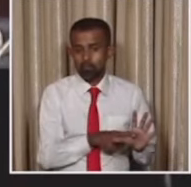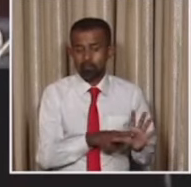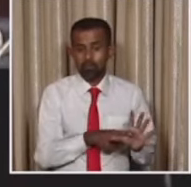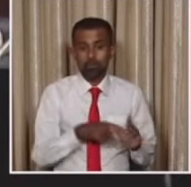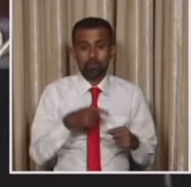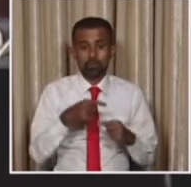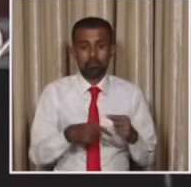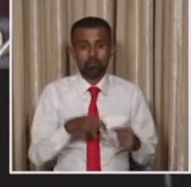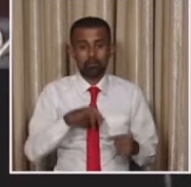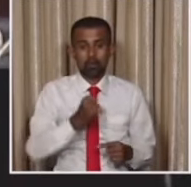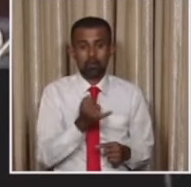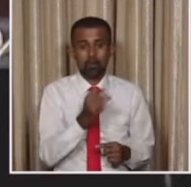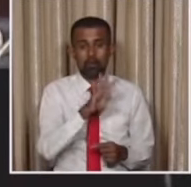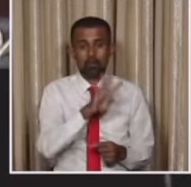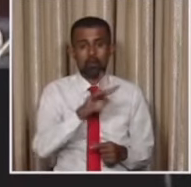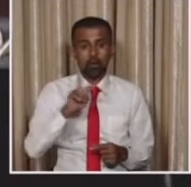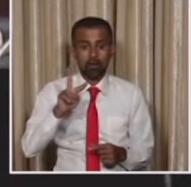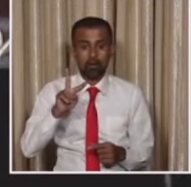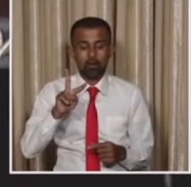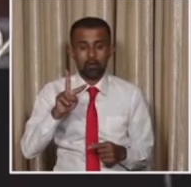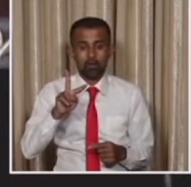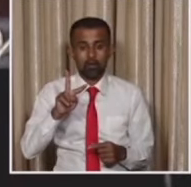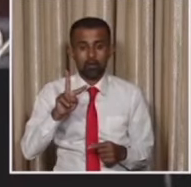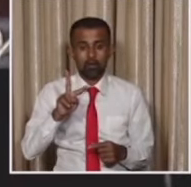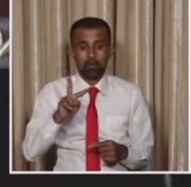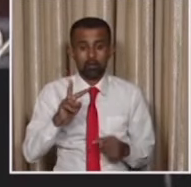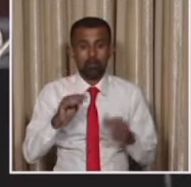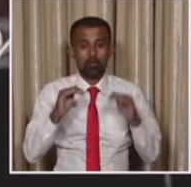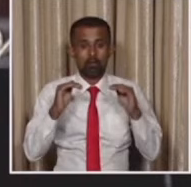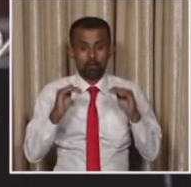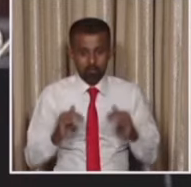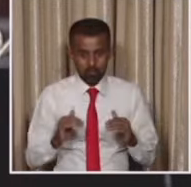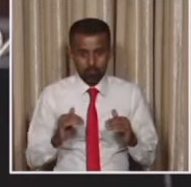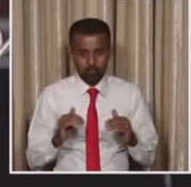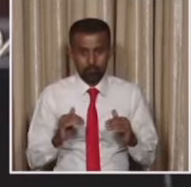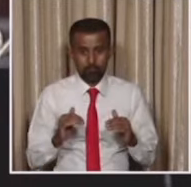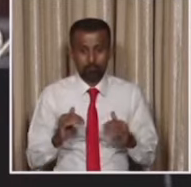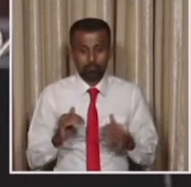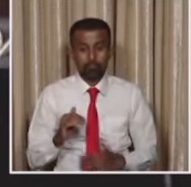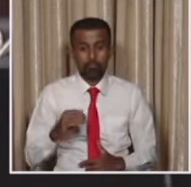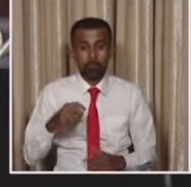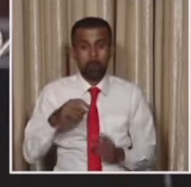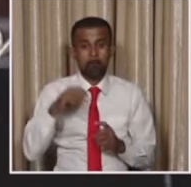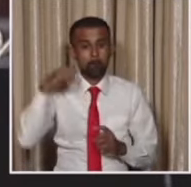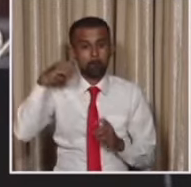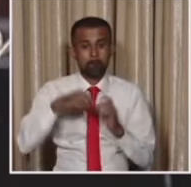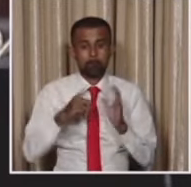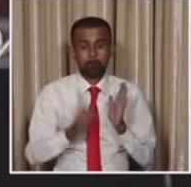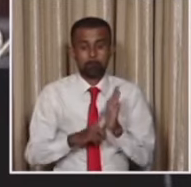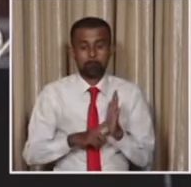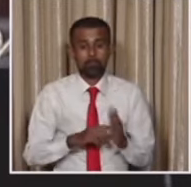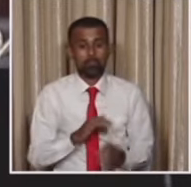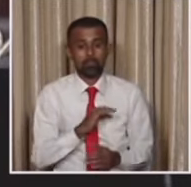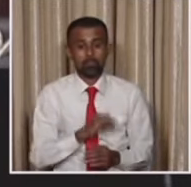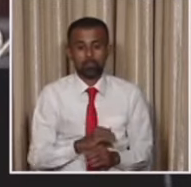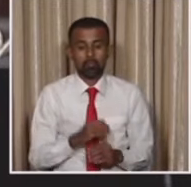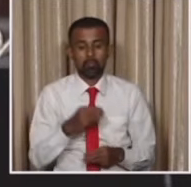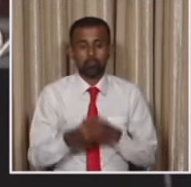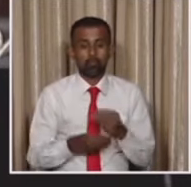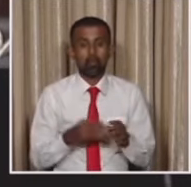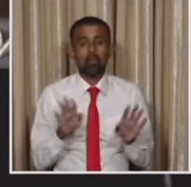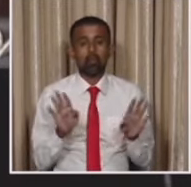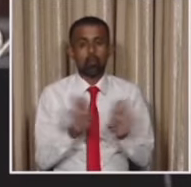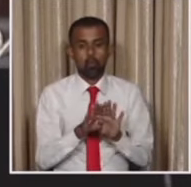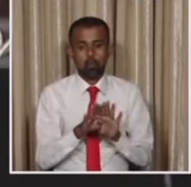ඒකක 642 දක්වා ඒක ඇදගෙන වැටෙන්නේ මේ බිල දරාගන්න බැරිවීමෙන් කම්මල් වැහිලා ගිහිල්ලා